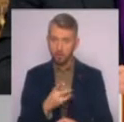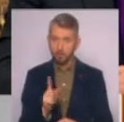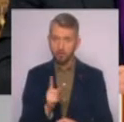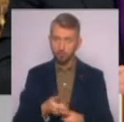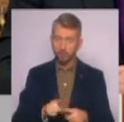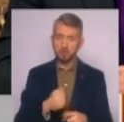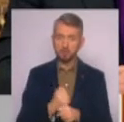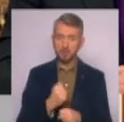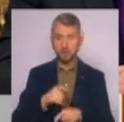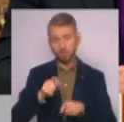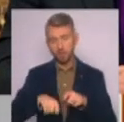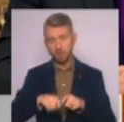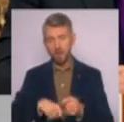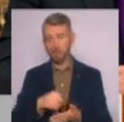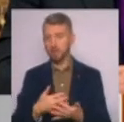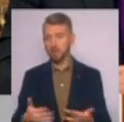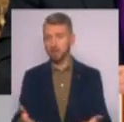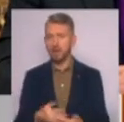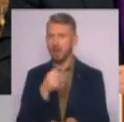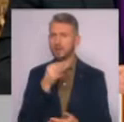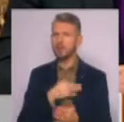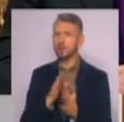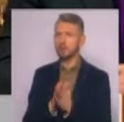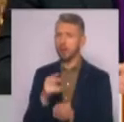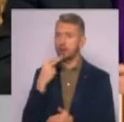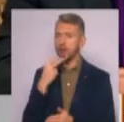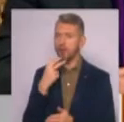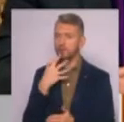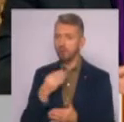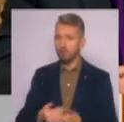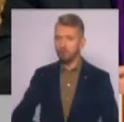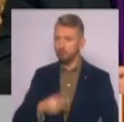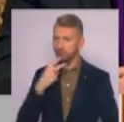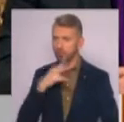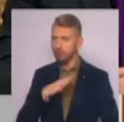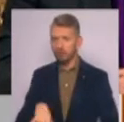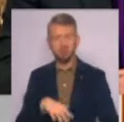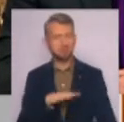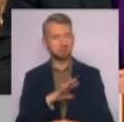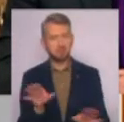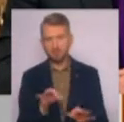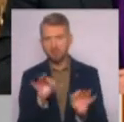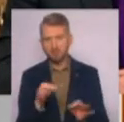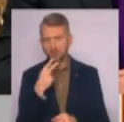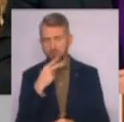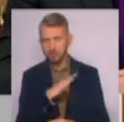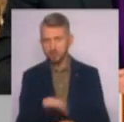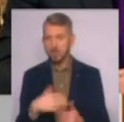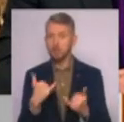цим робити, перевірятися і так далі. Скажіть, будь ласка, ви не палили в своєму житті? Я ні, просто... ніколи. Ні, дуже дякую, тому що сьогодні